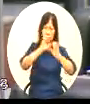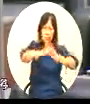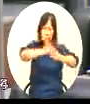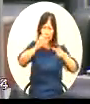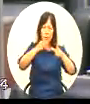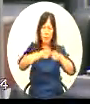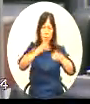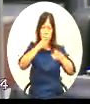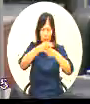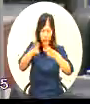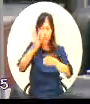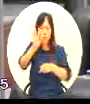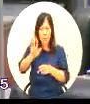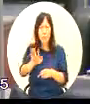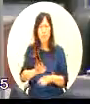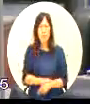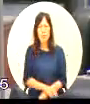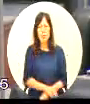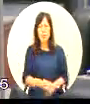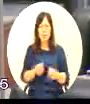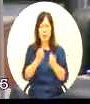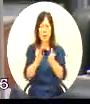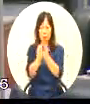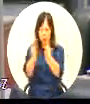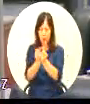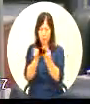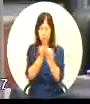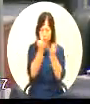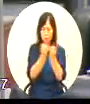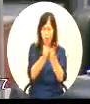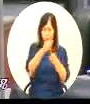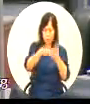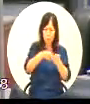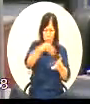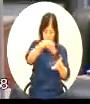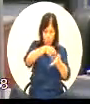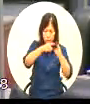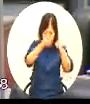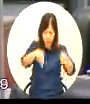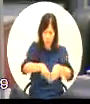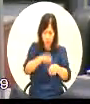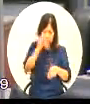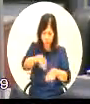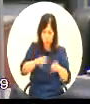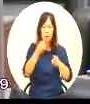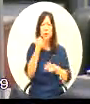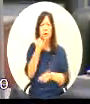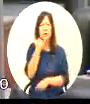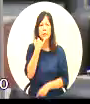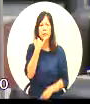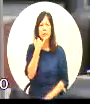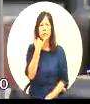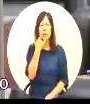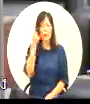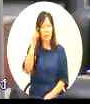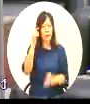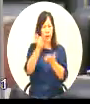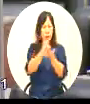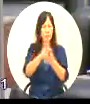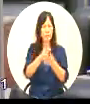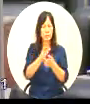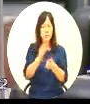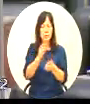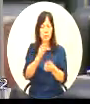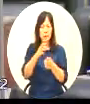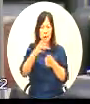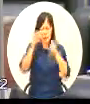函，再一次的发函说同志可以签手术同意书。所以在这边我是不是能够要求您我